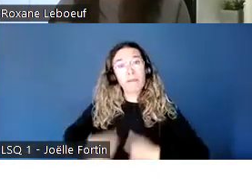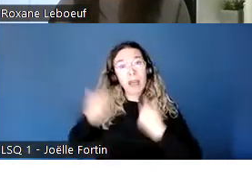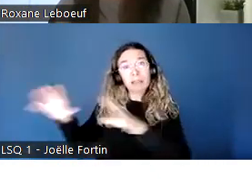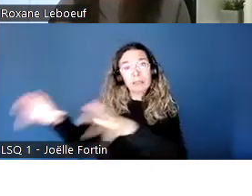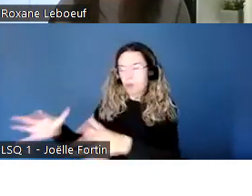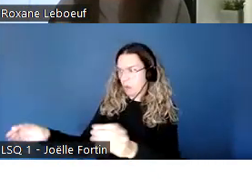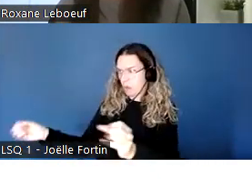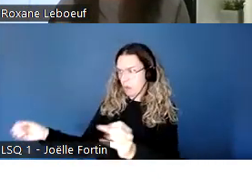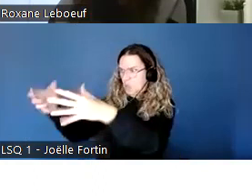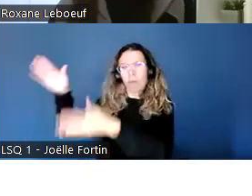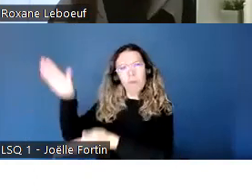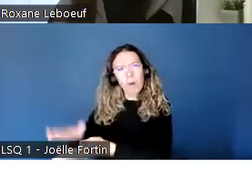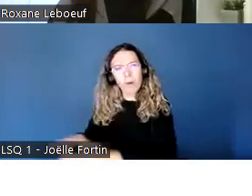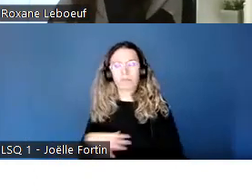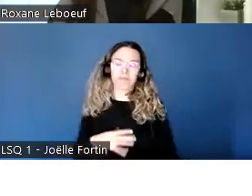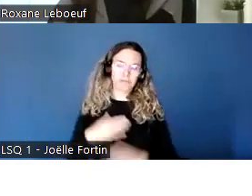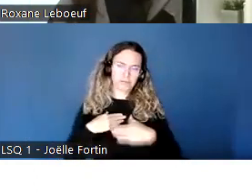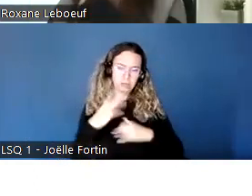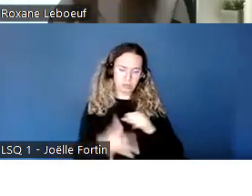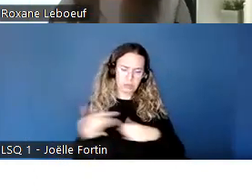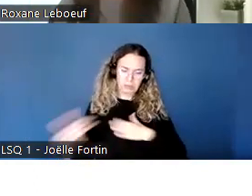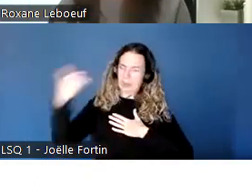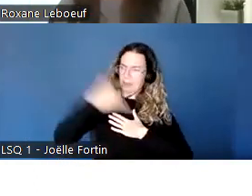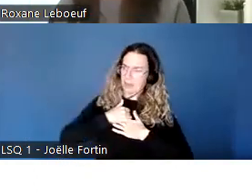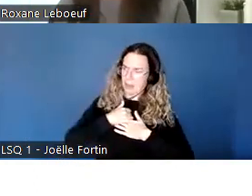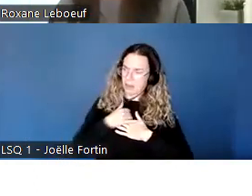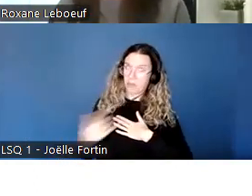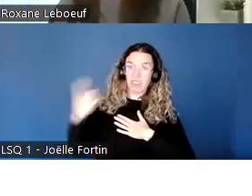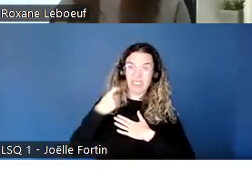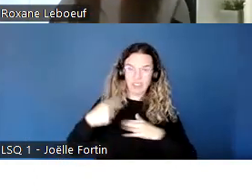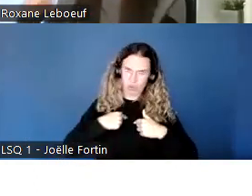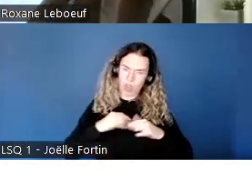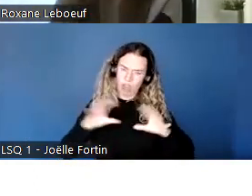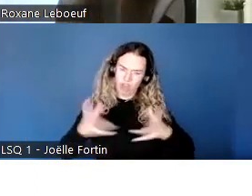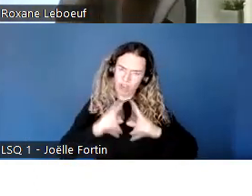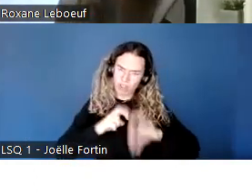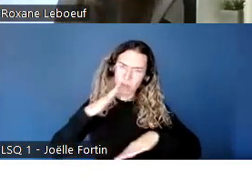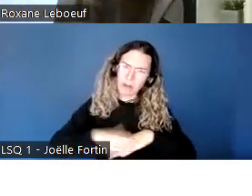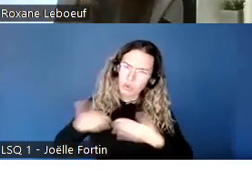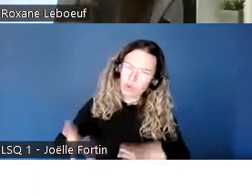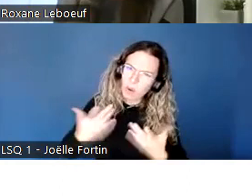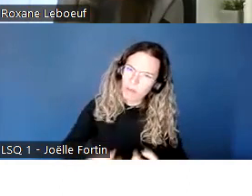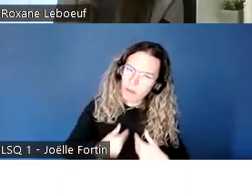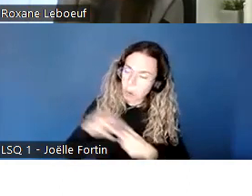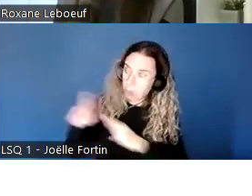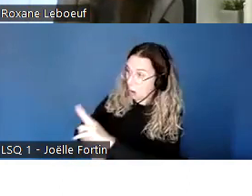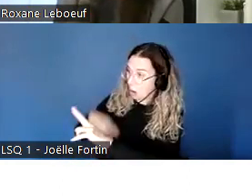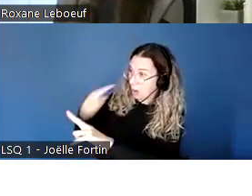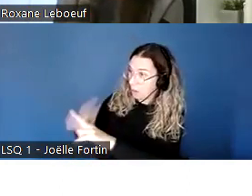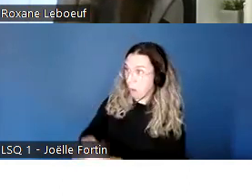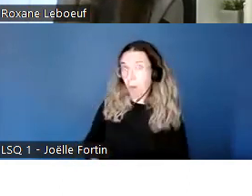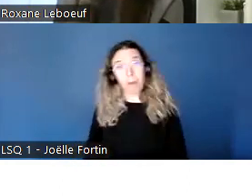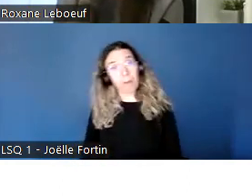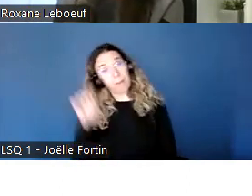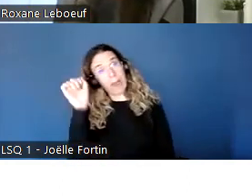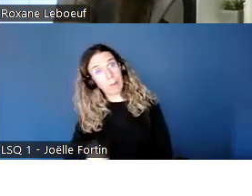quand l'université reçoit l'appel, on me demande si à la chaire de recherche sur la maltraitance, on a envie de travailler là-dessus. Et je réponds d'emblée, ben, ça